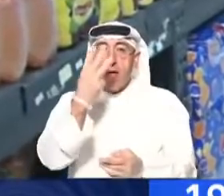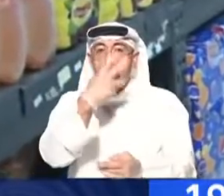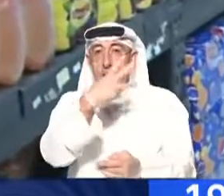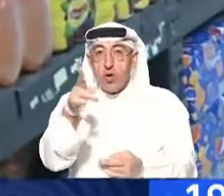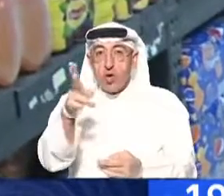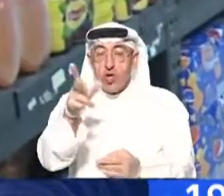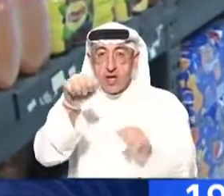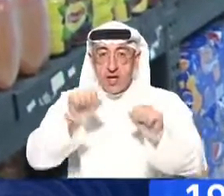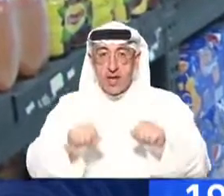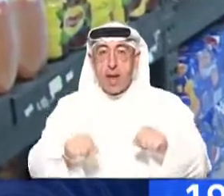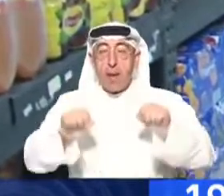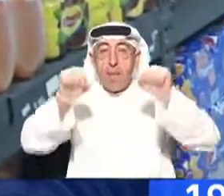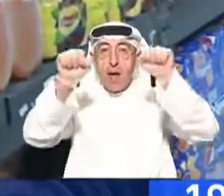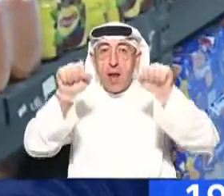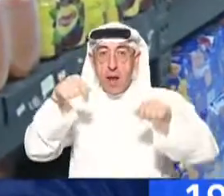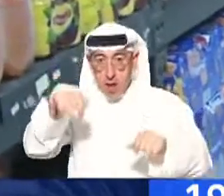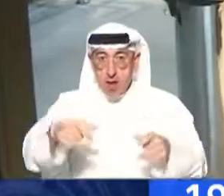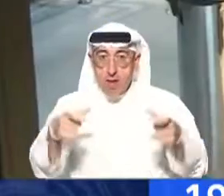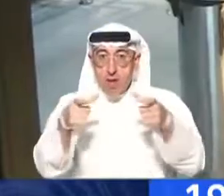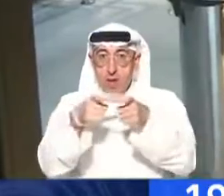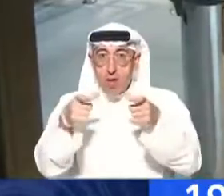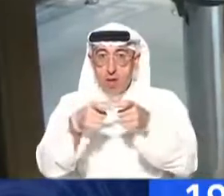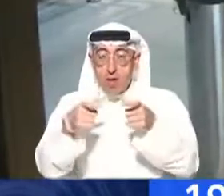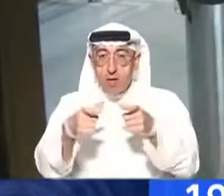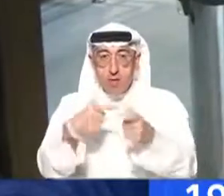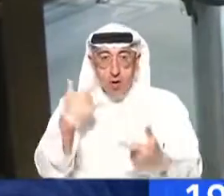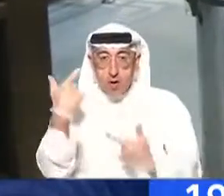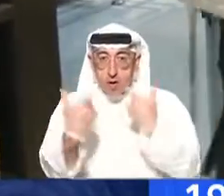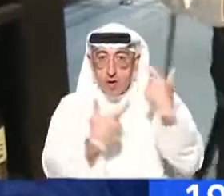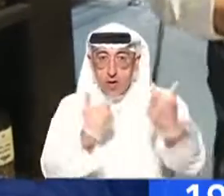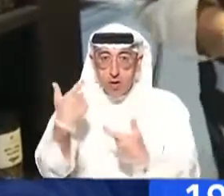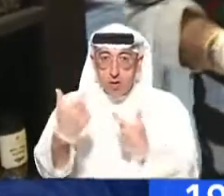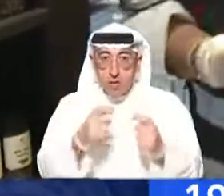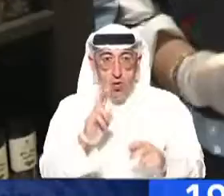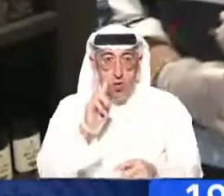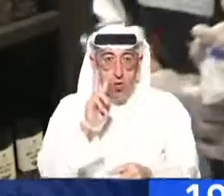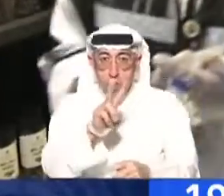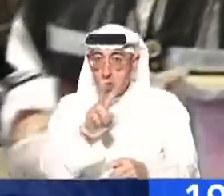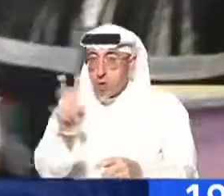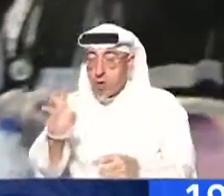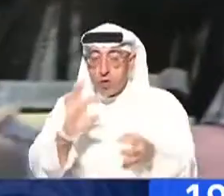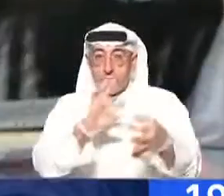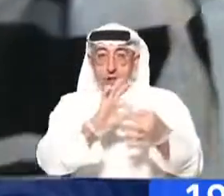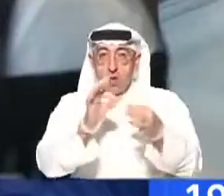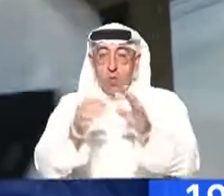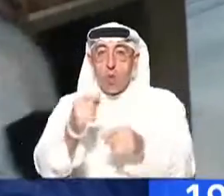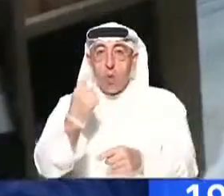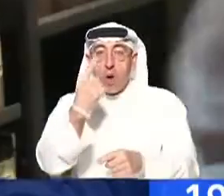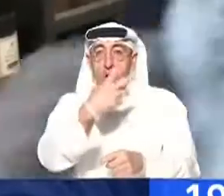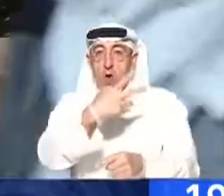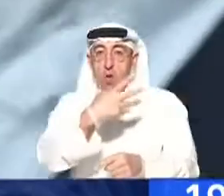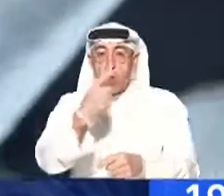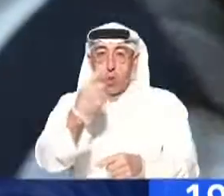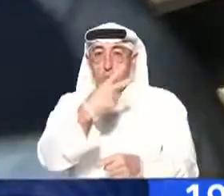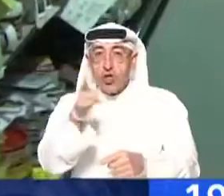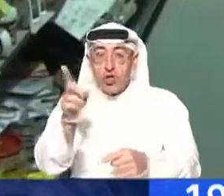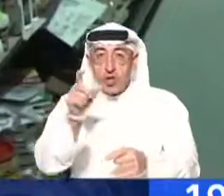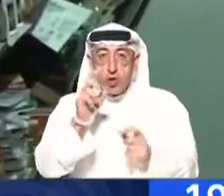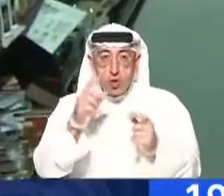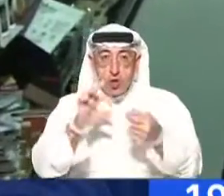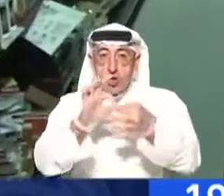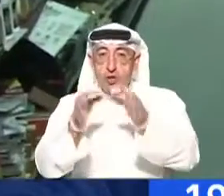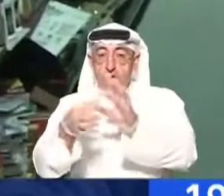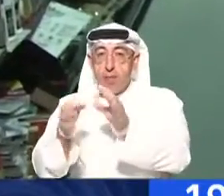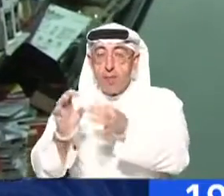فرقها التفتيشية رصدت 261 جمعية تعاونية وأسواقا مركزية ومحلات